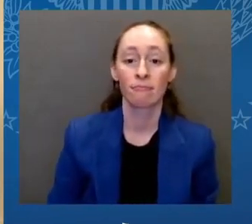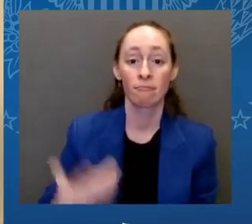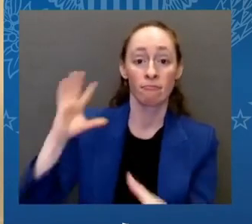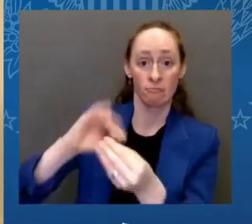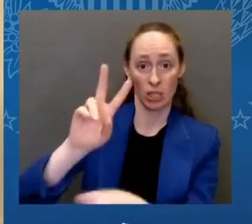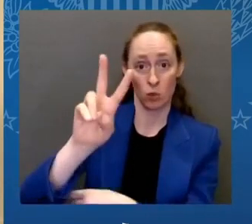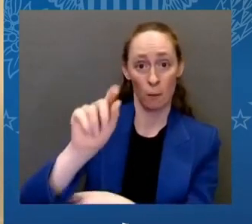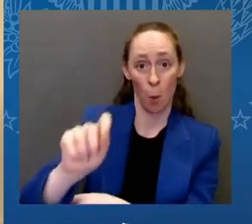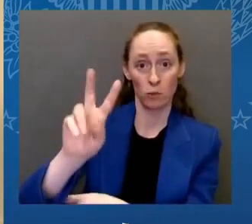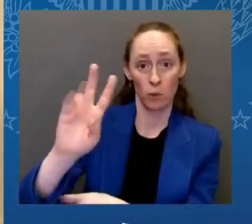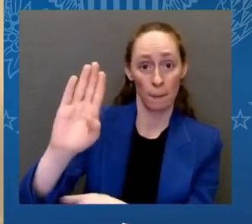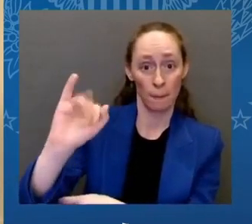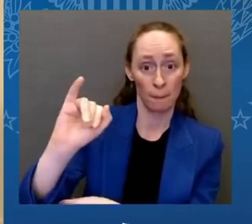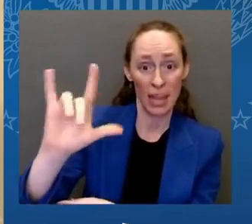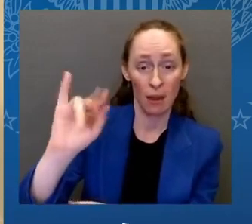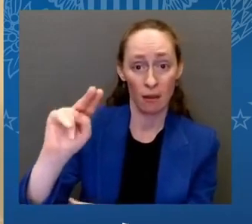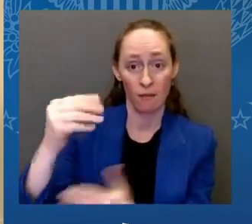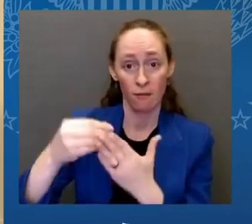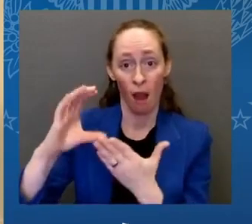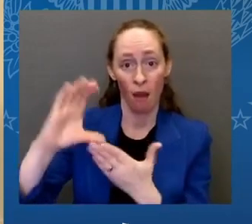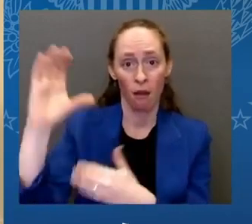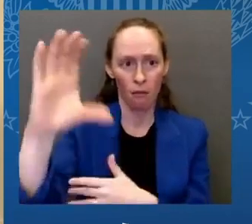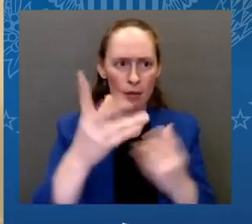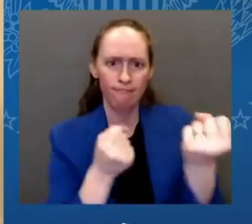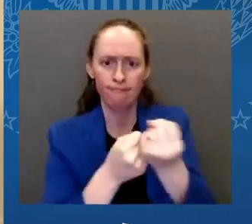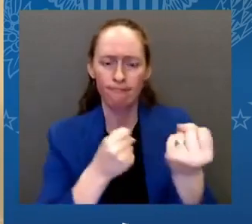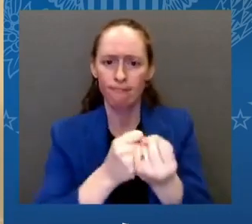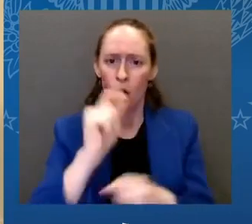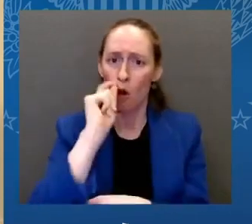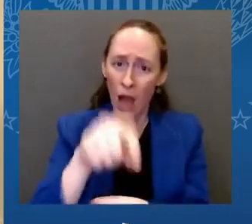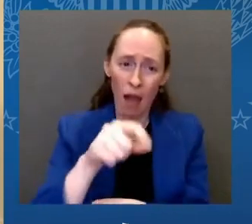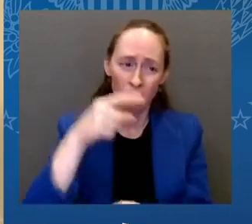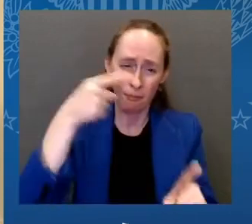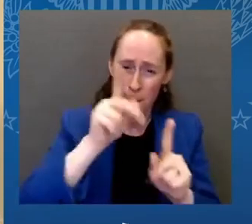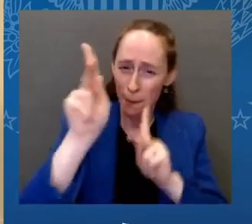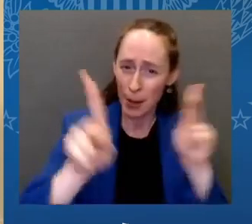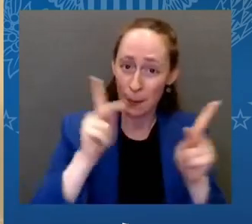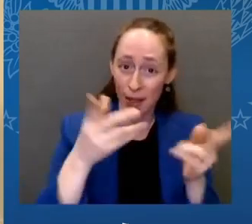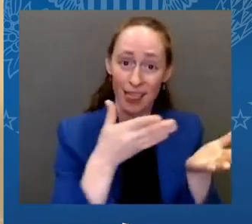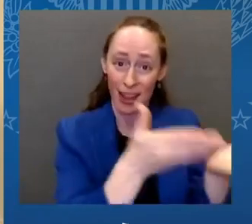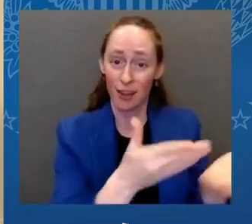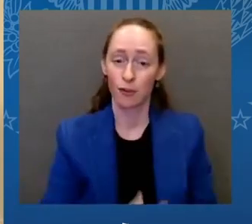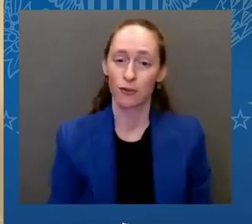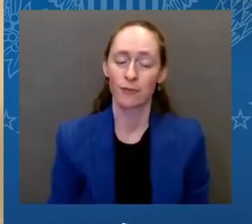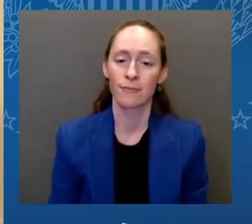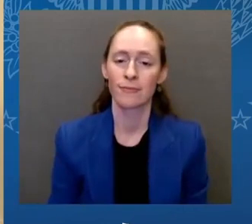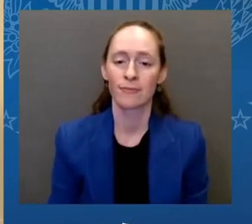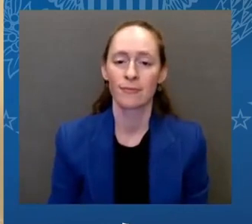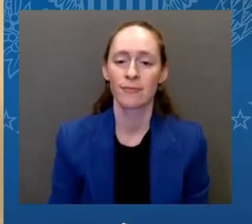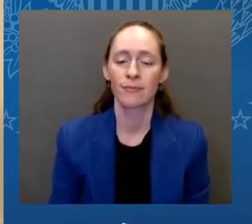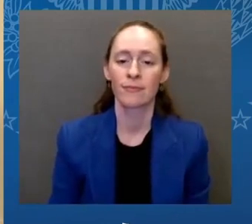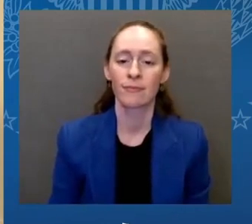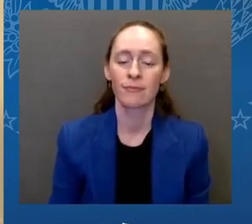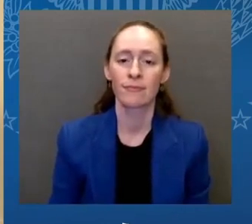вже 1,2 мільярда доларів українцям. Ми маємо чітко уявляти, що робить